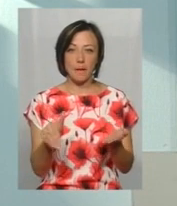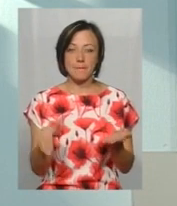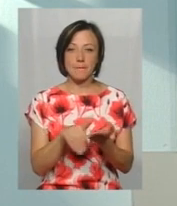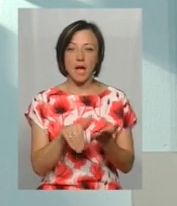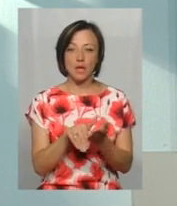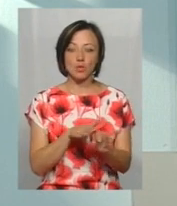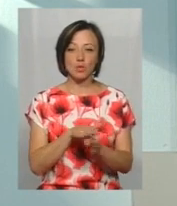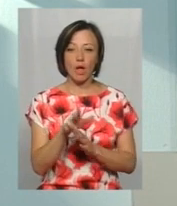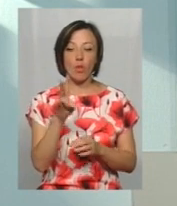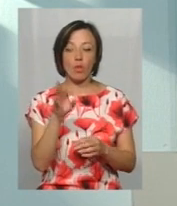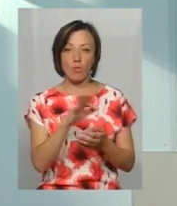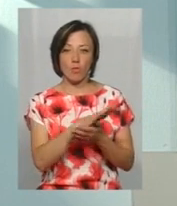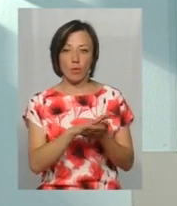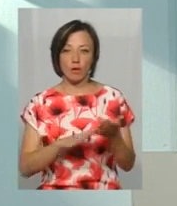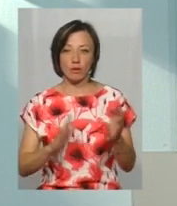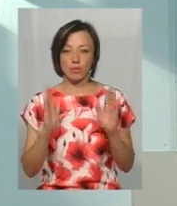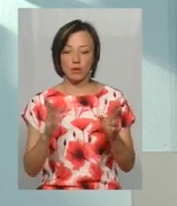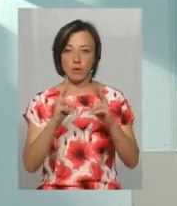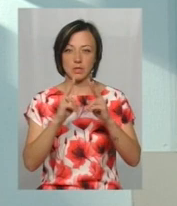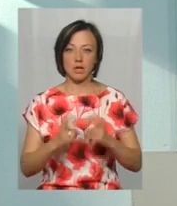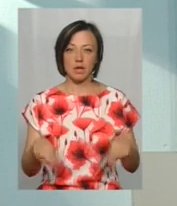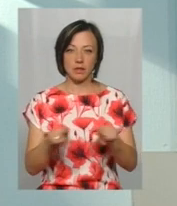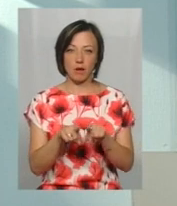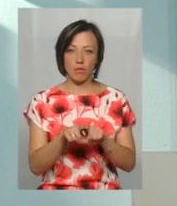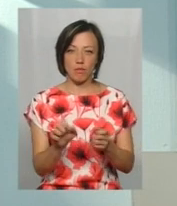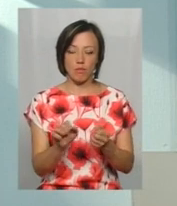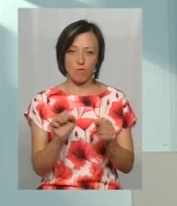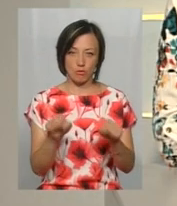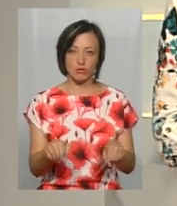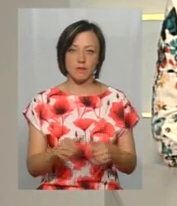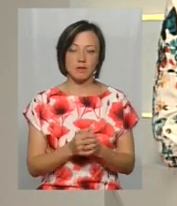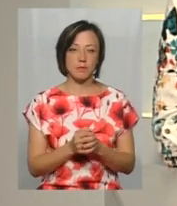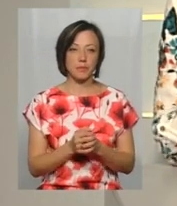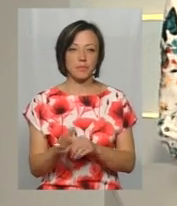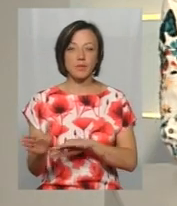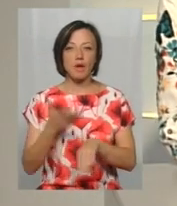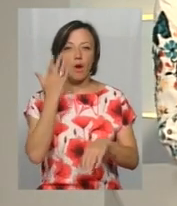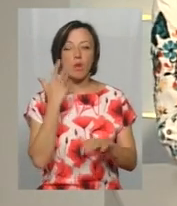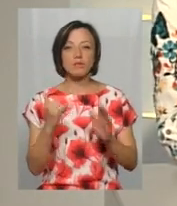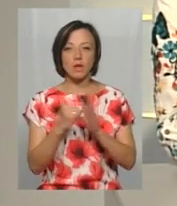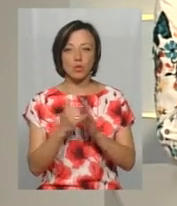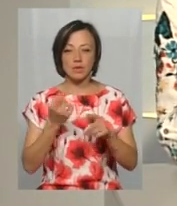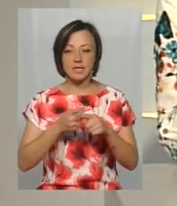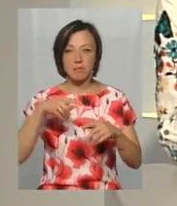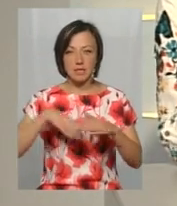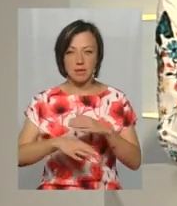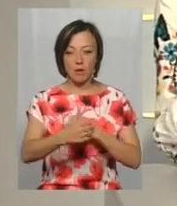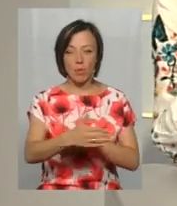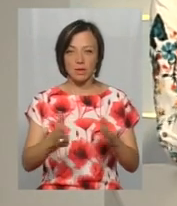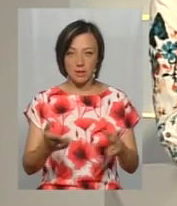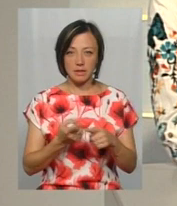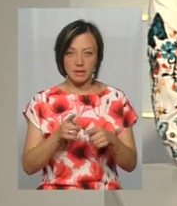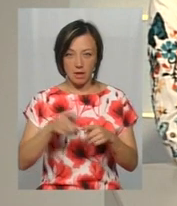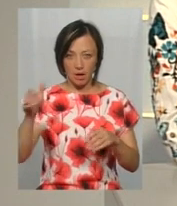суцільний. Але в подальшому ми будемо розглядати таку можливість. А от коли встановлювали ці підземні контейнери, це